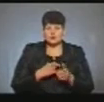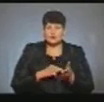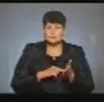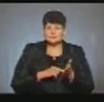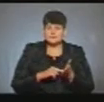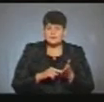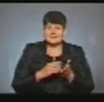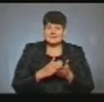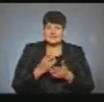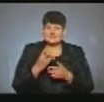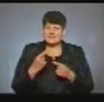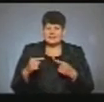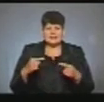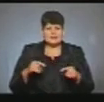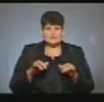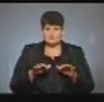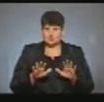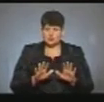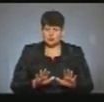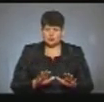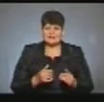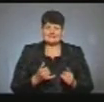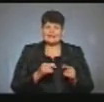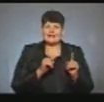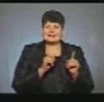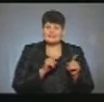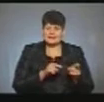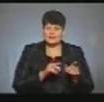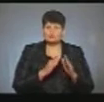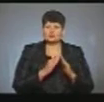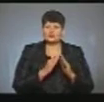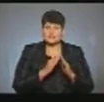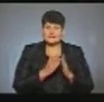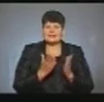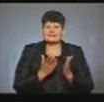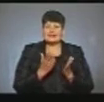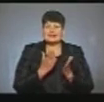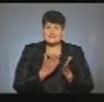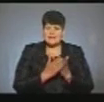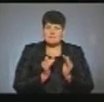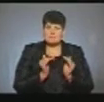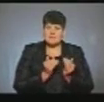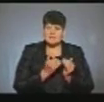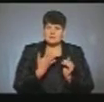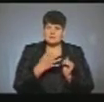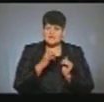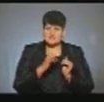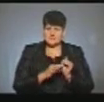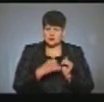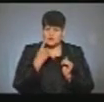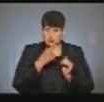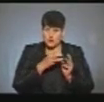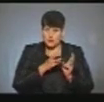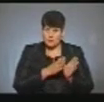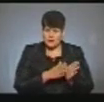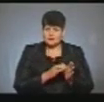що є дві різні процедури для тих будинків, де є менше 50% індивідуального